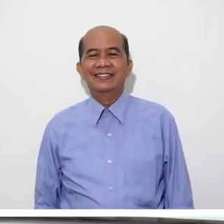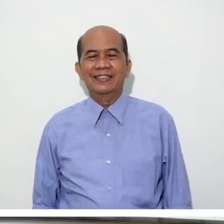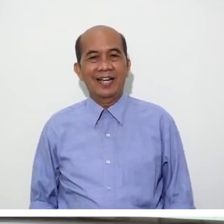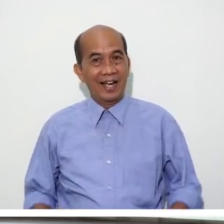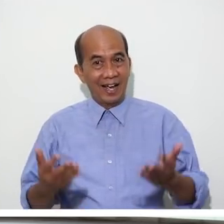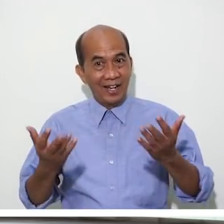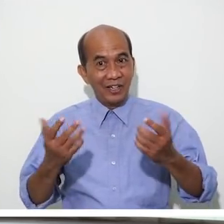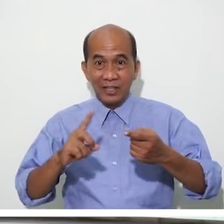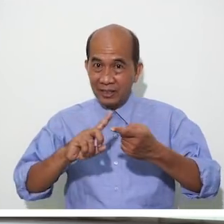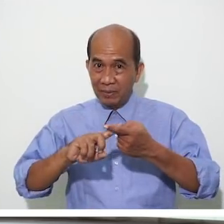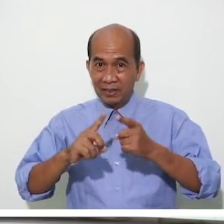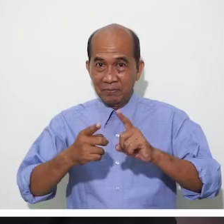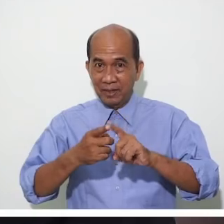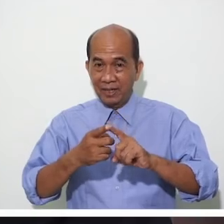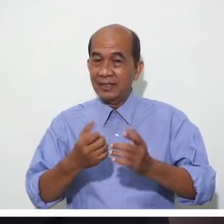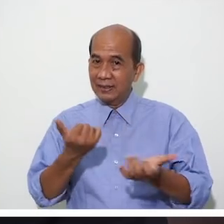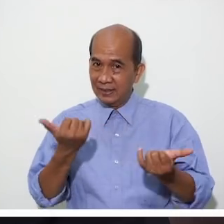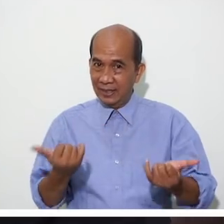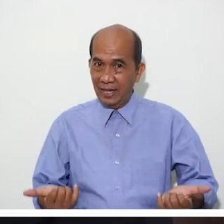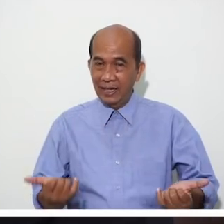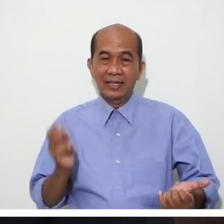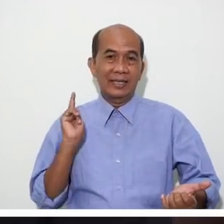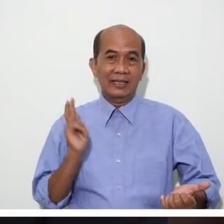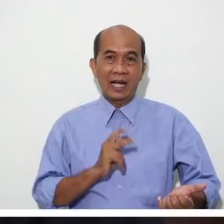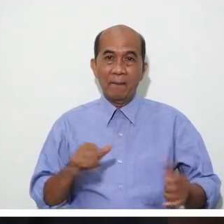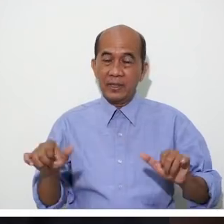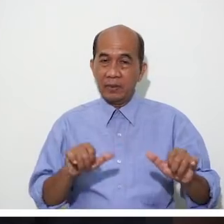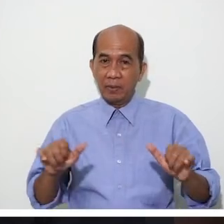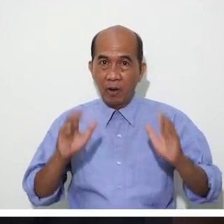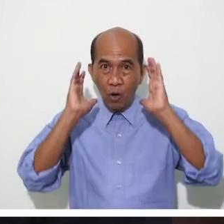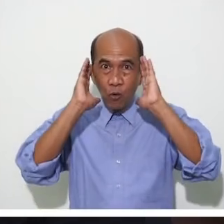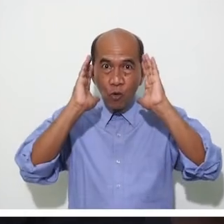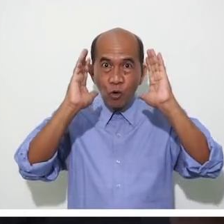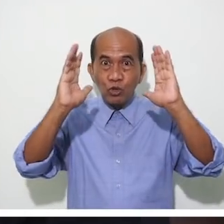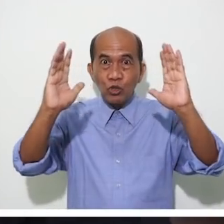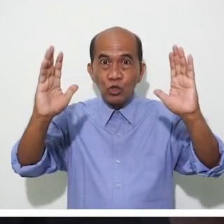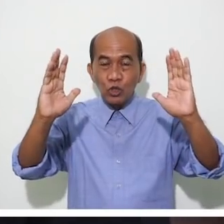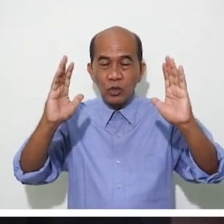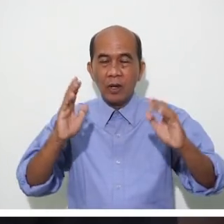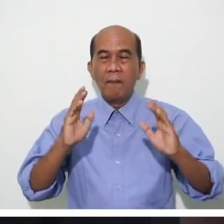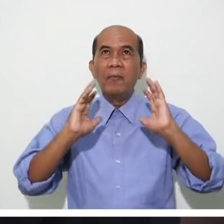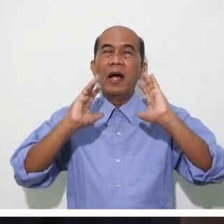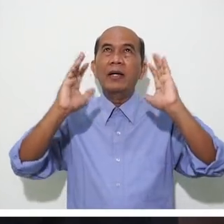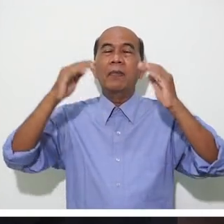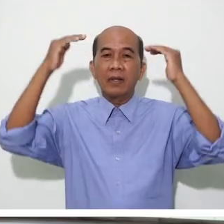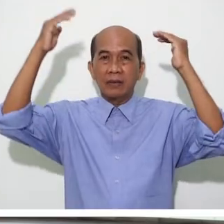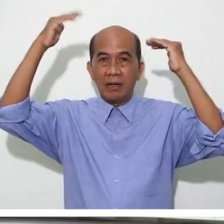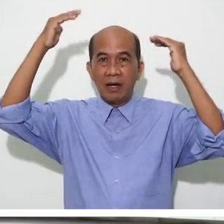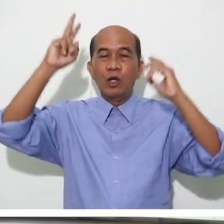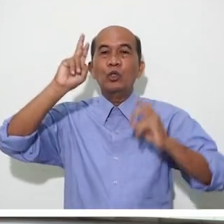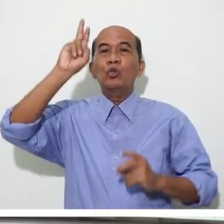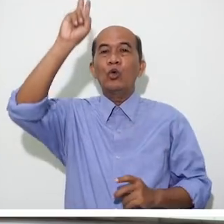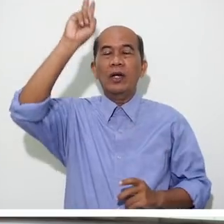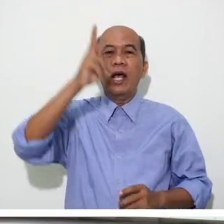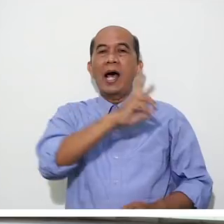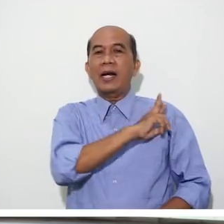Yuk teman-teman, saat ini kita bersama-sama fokus, kita menghadap tahta Tuhan yang Maha Kudus,